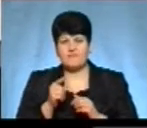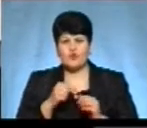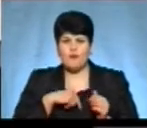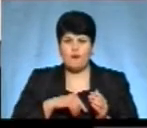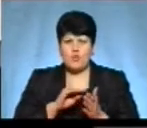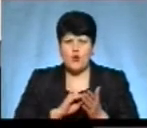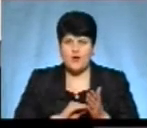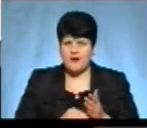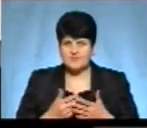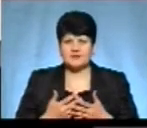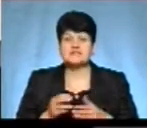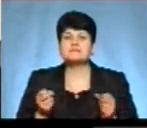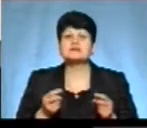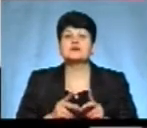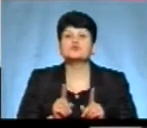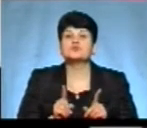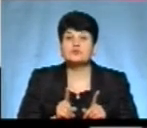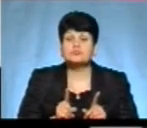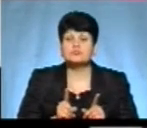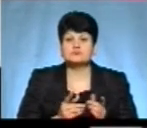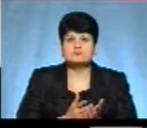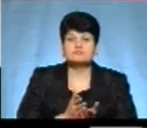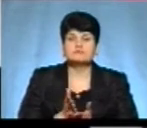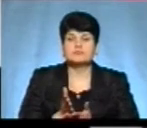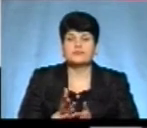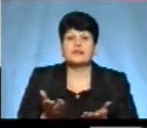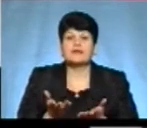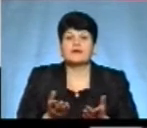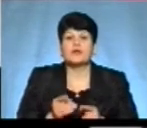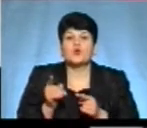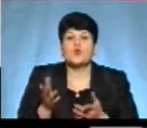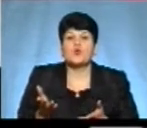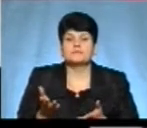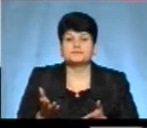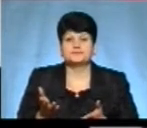чому він спеціаліст, фахівець. От, ну і наскільки, скажімо так,